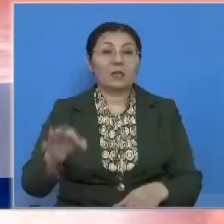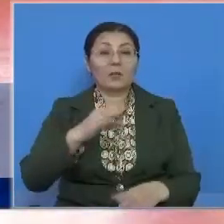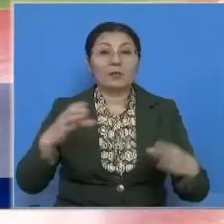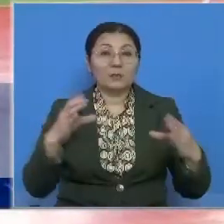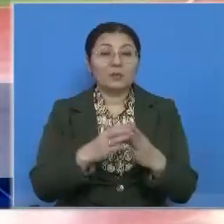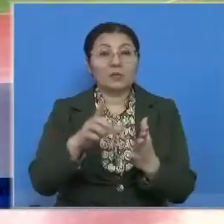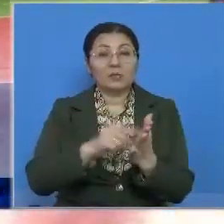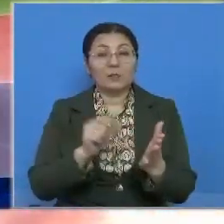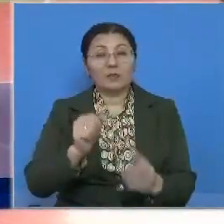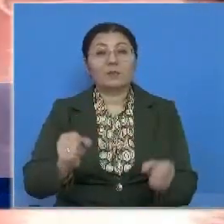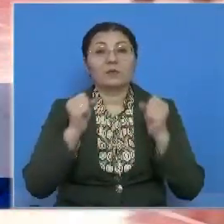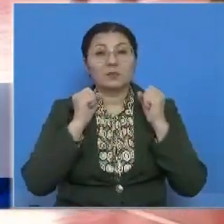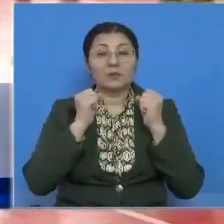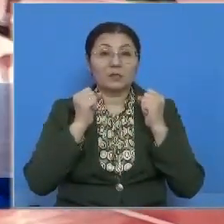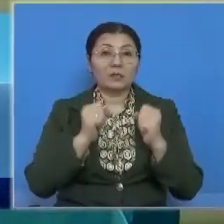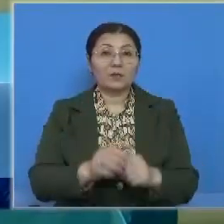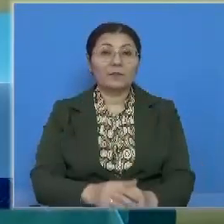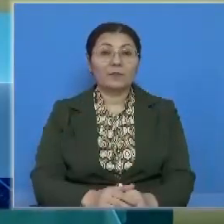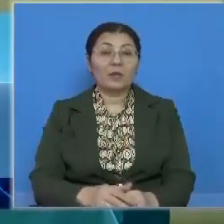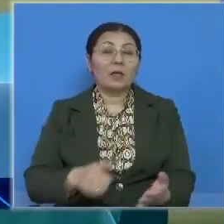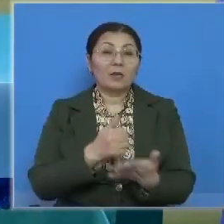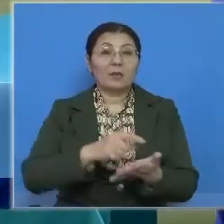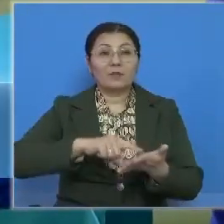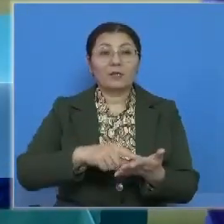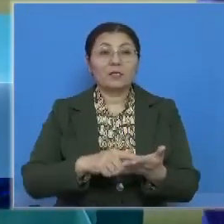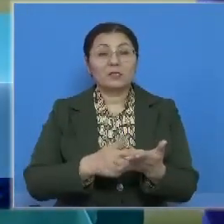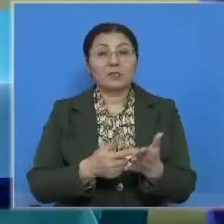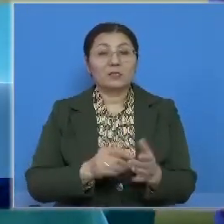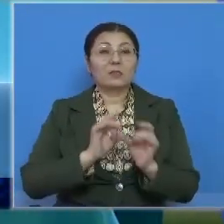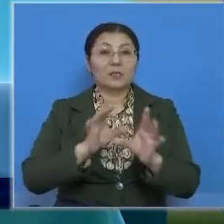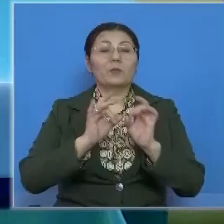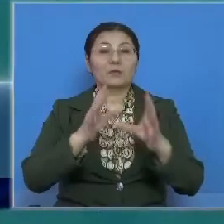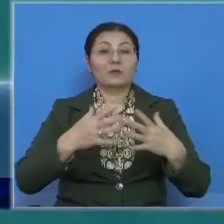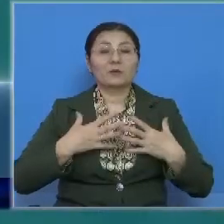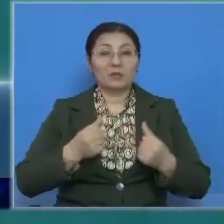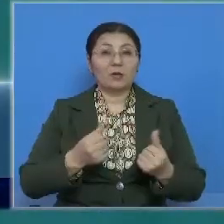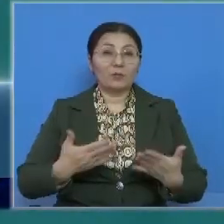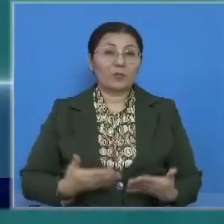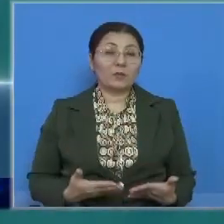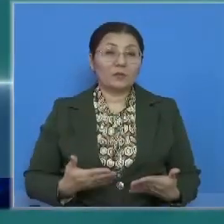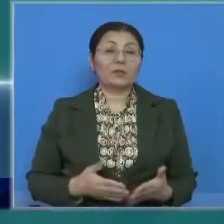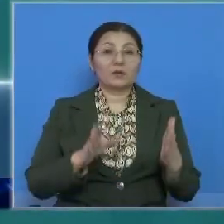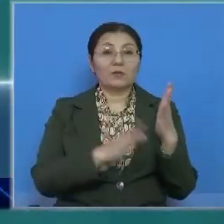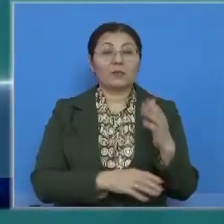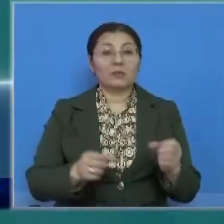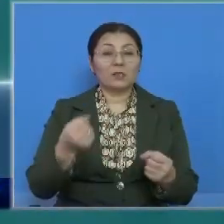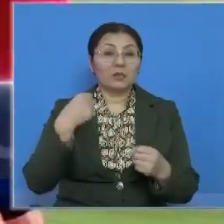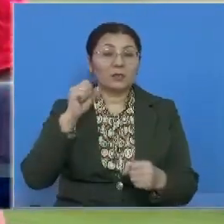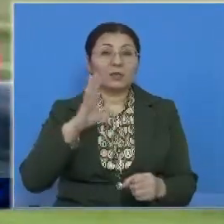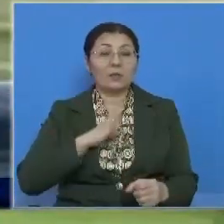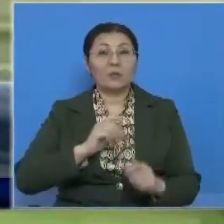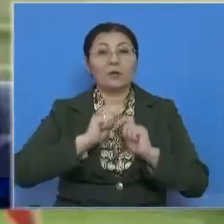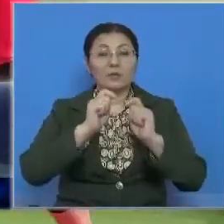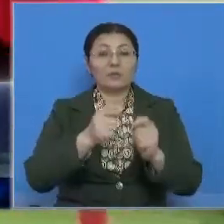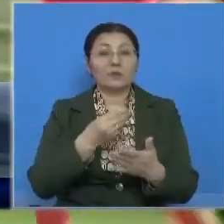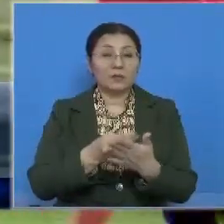советом ветеранов спорта и физической культуры. Главная цель спартакиады – пропаганда здорового образа жизни. В завершение победители были награждены